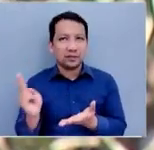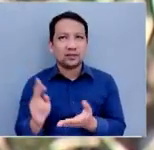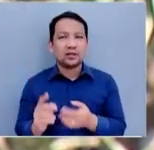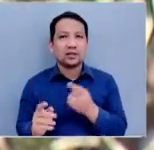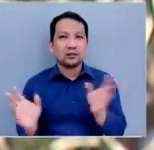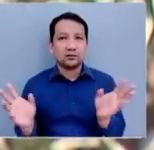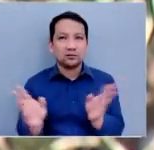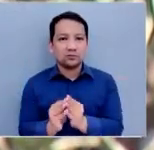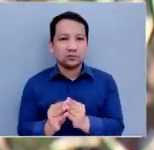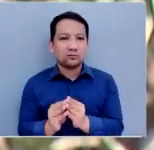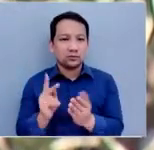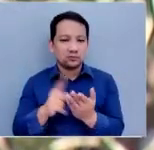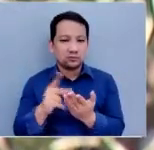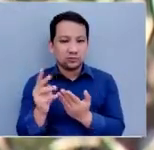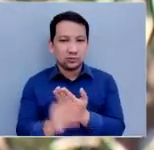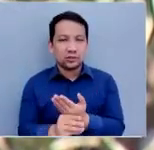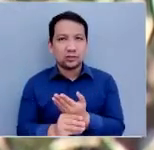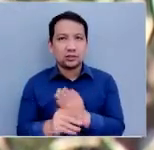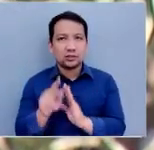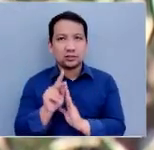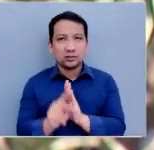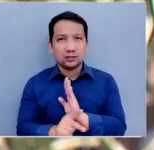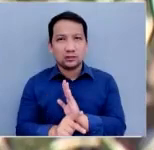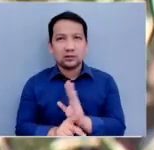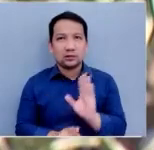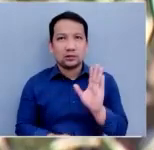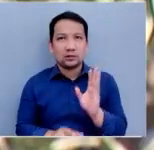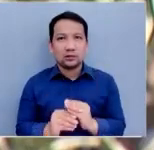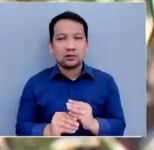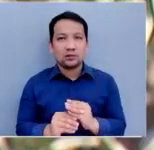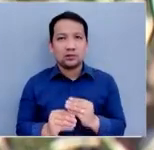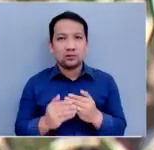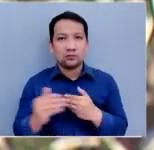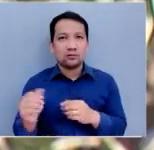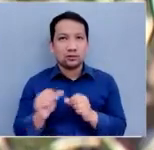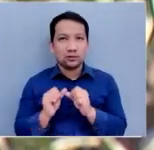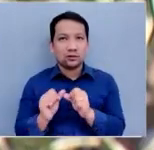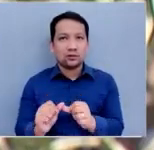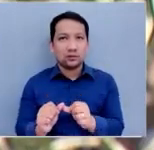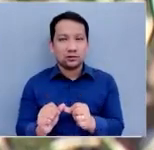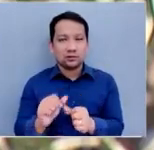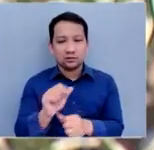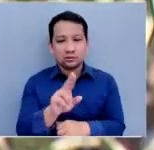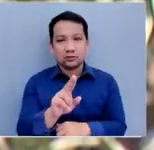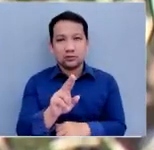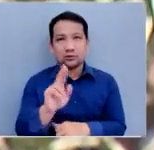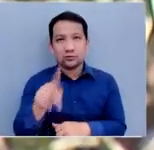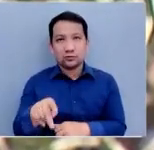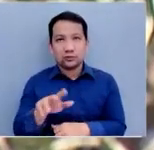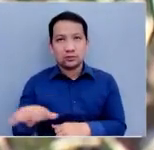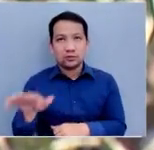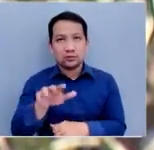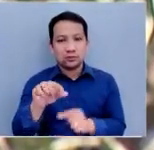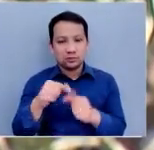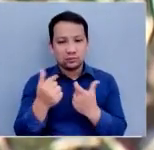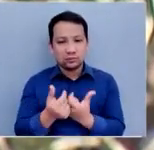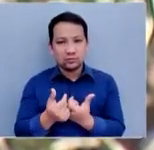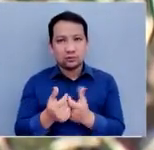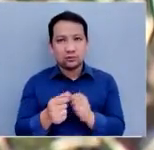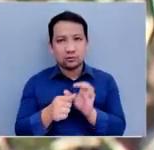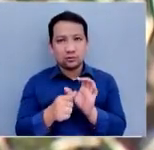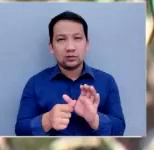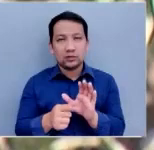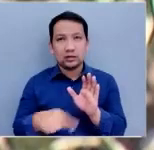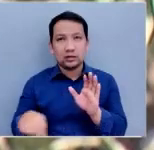ang kanyang mga programa at polisiya. Pagkatapos ng kanilang rally ay dumiretso sa University of the Philippines ang grupo para magsagawa